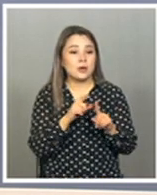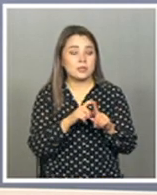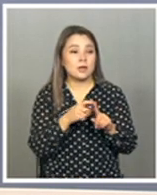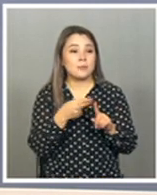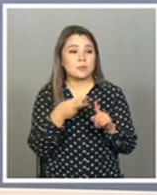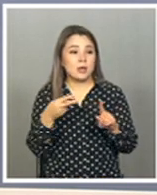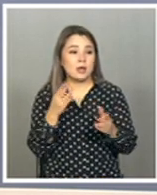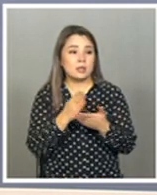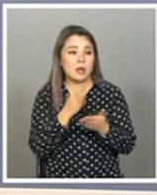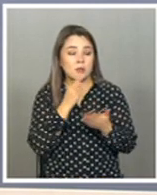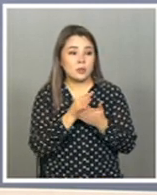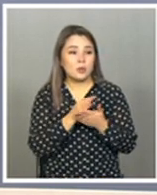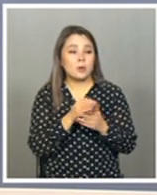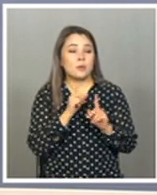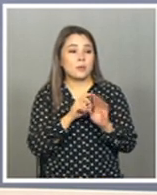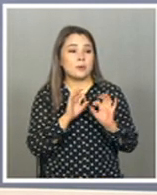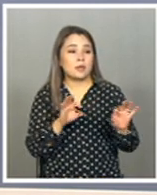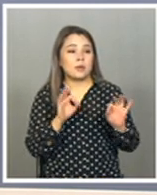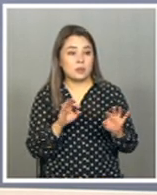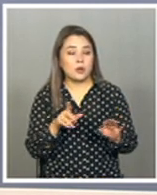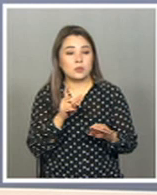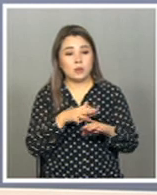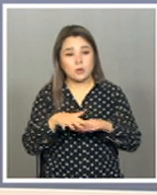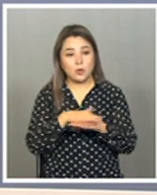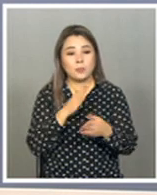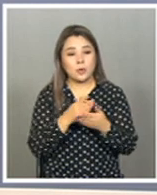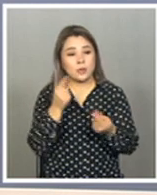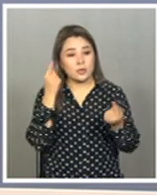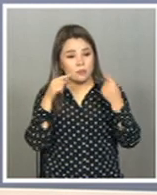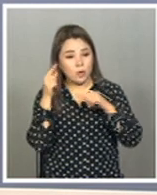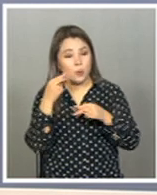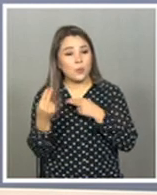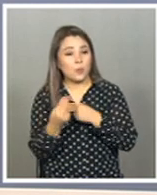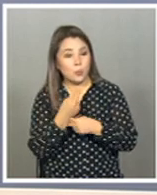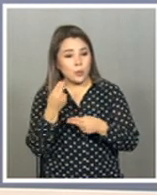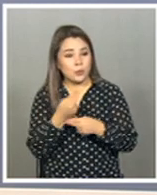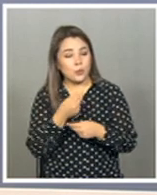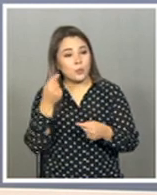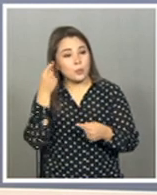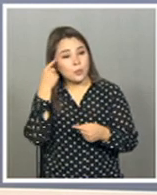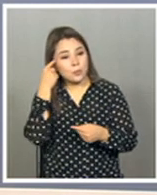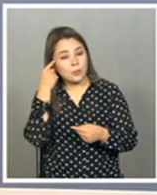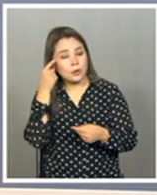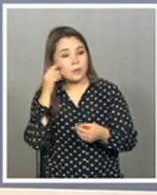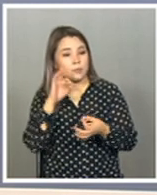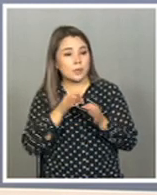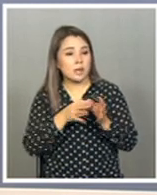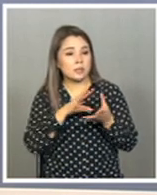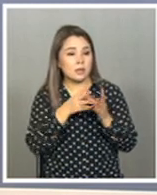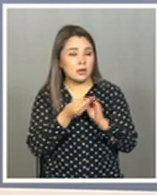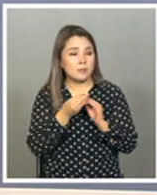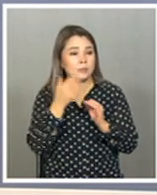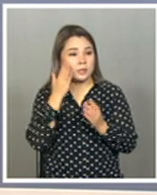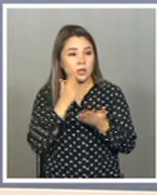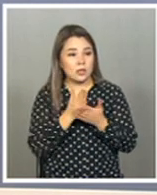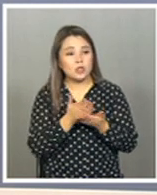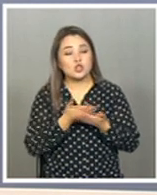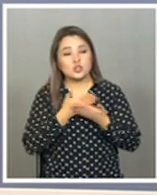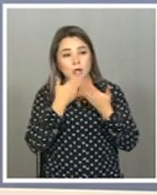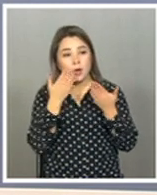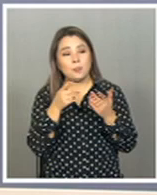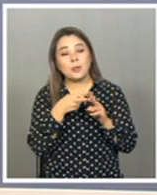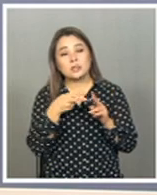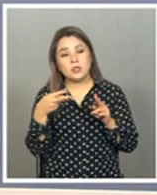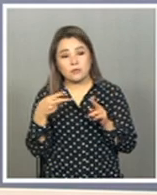к устному народному творчеству. Они учат нас уму-разуму. Прочитайте пословицы,